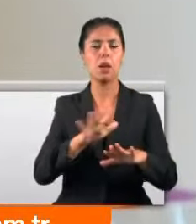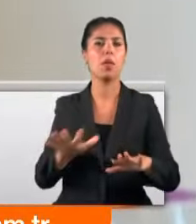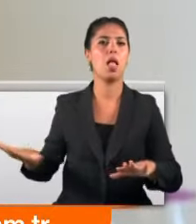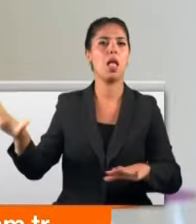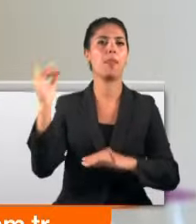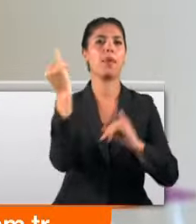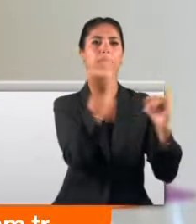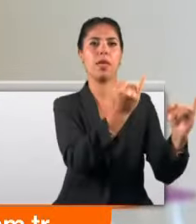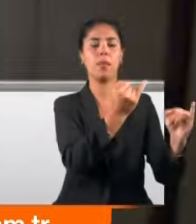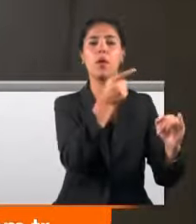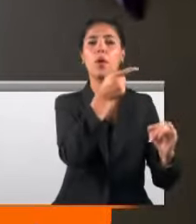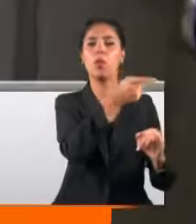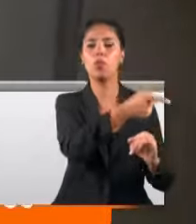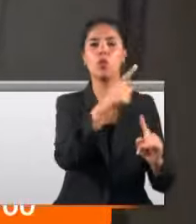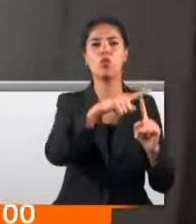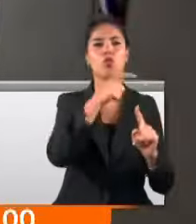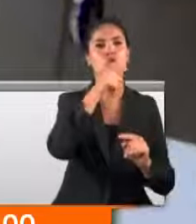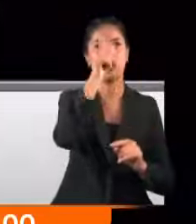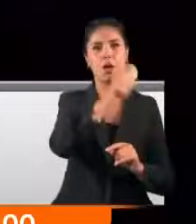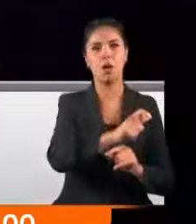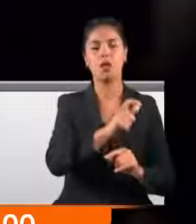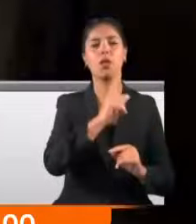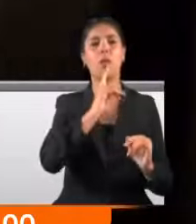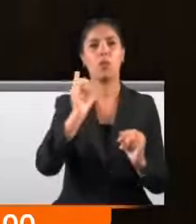yağdı. Hakaretleri yargıya taşındı.